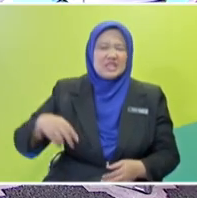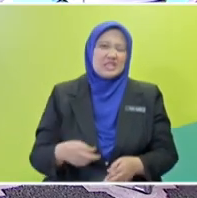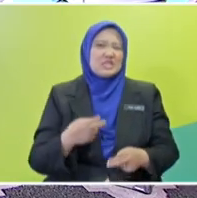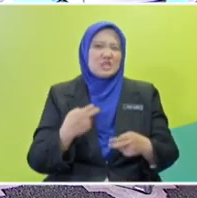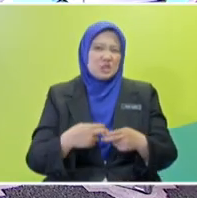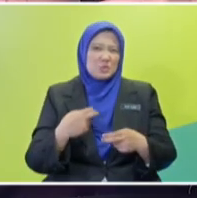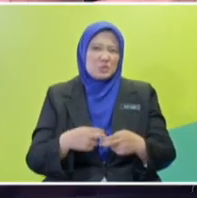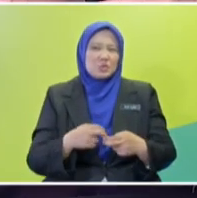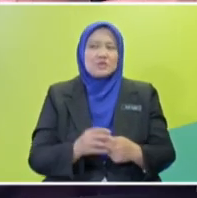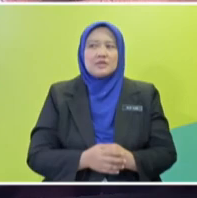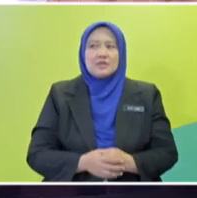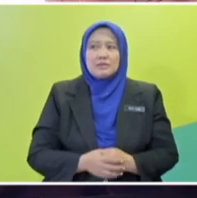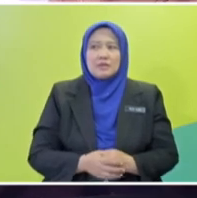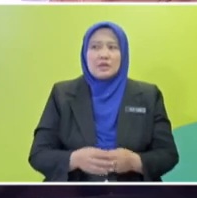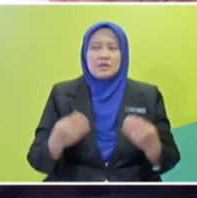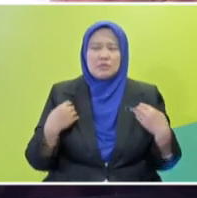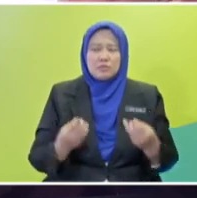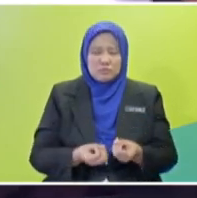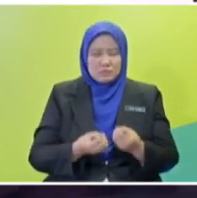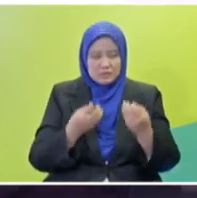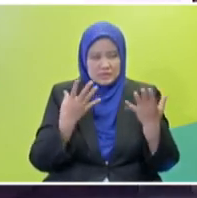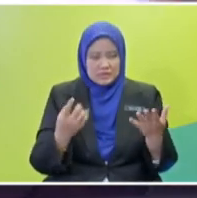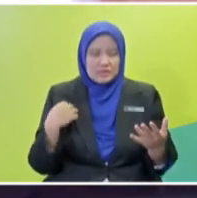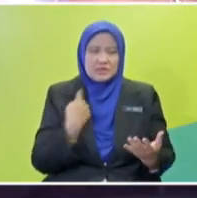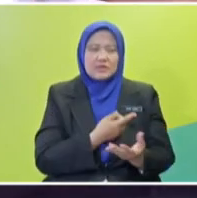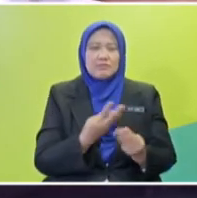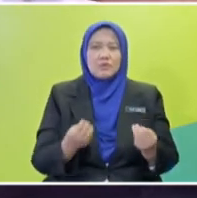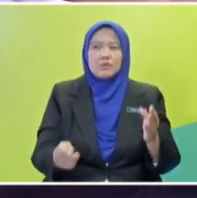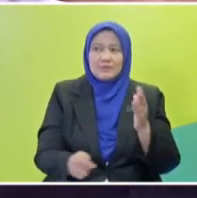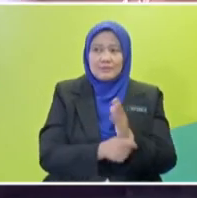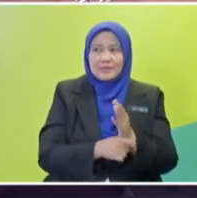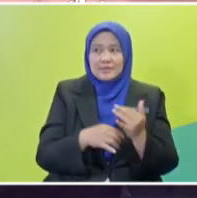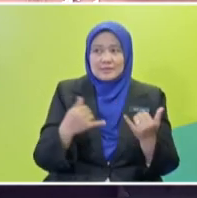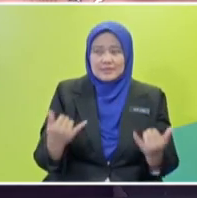Jadi terlalu banyak eliman dekat situ yang kita kena tambah jadi saya